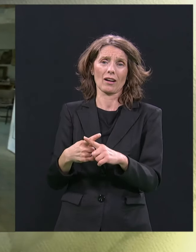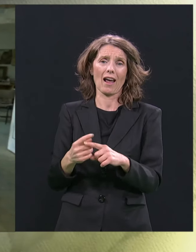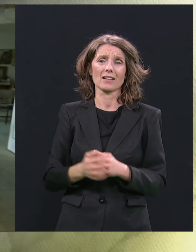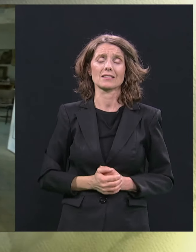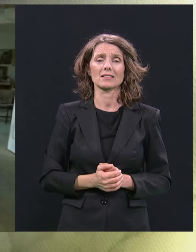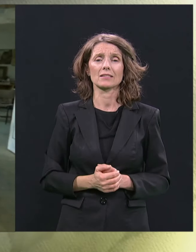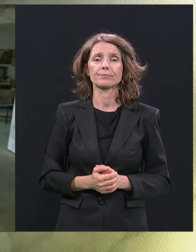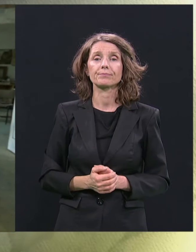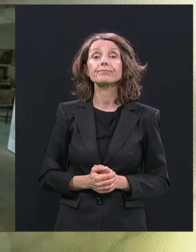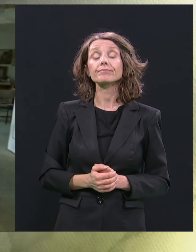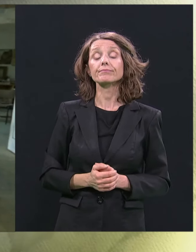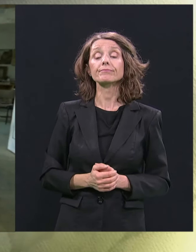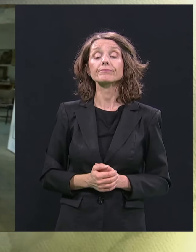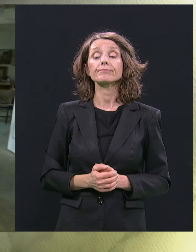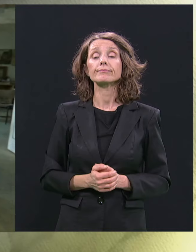Dovedemo do onog nivoa